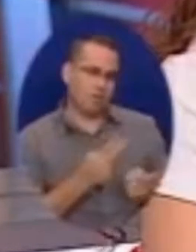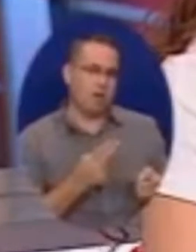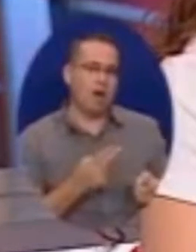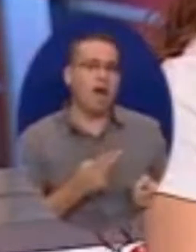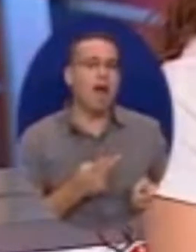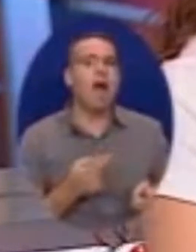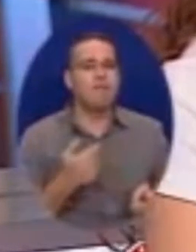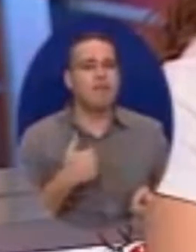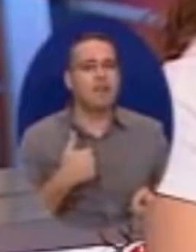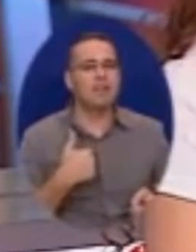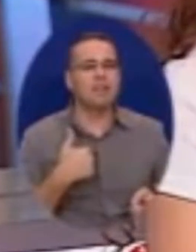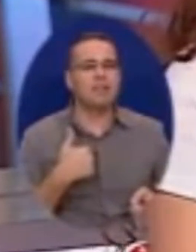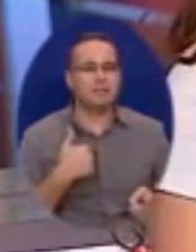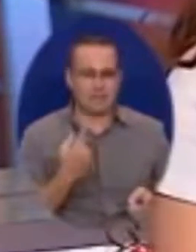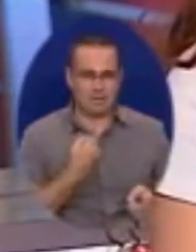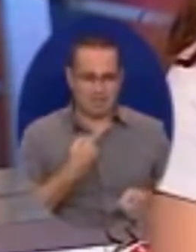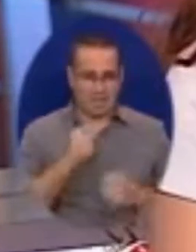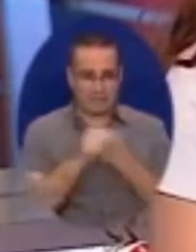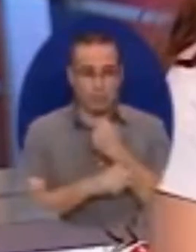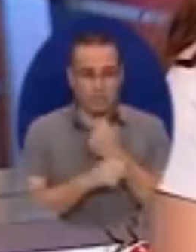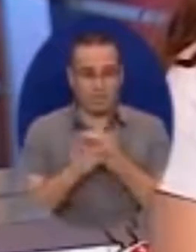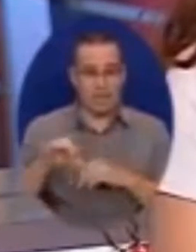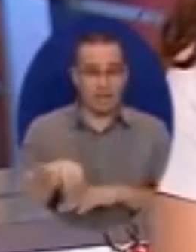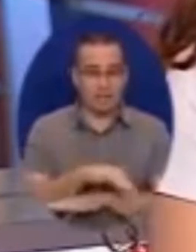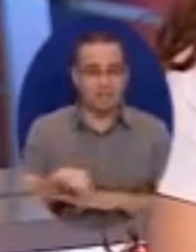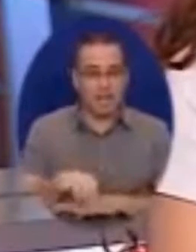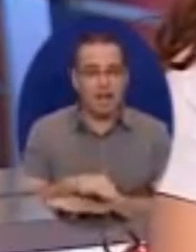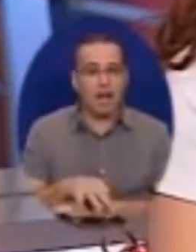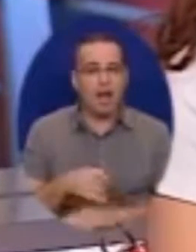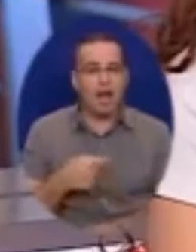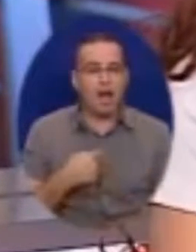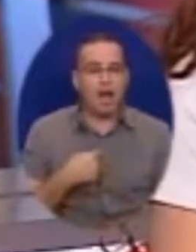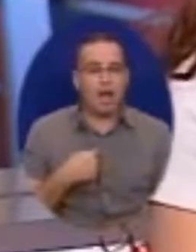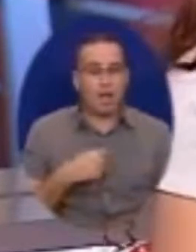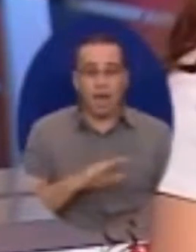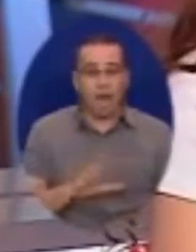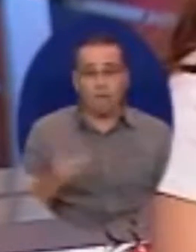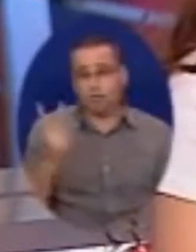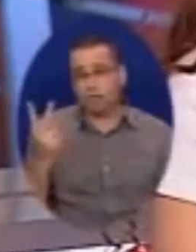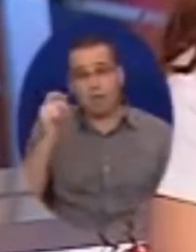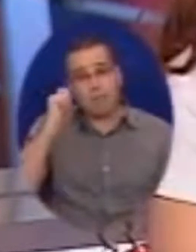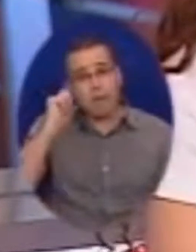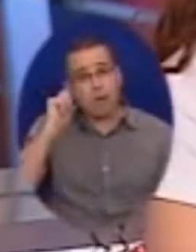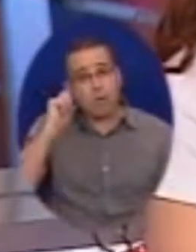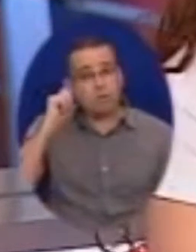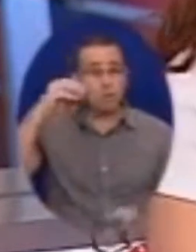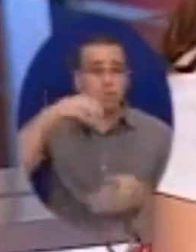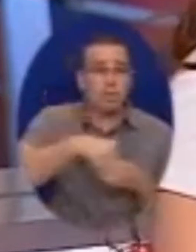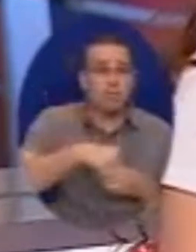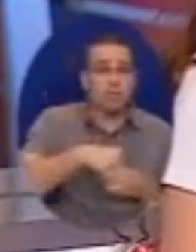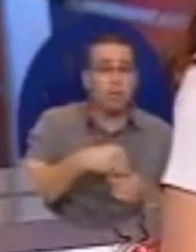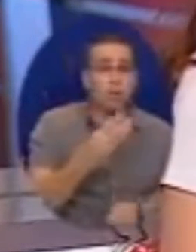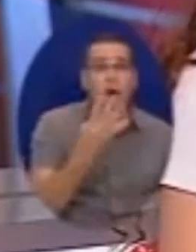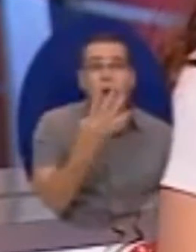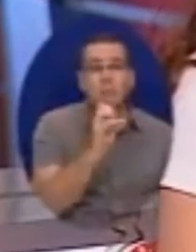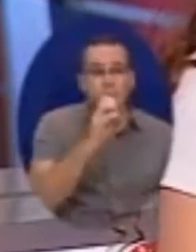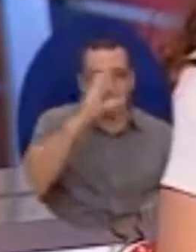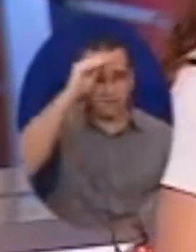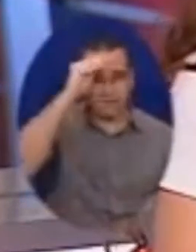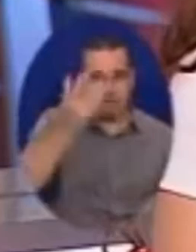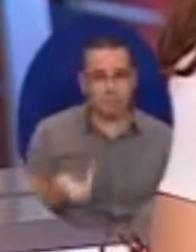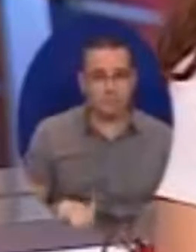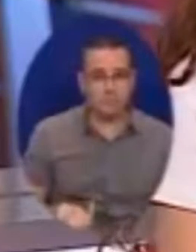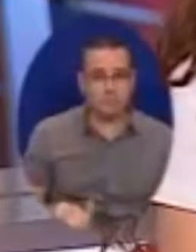אני כן, אני בתור סטודנטית להנדסה, אנחנו רק שתי בחורות על 30 ואיזה 40